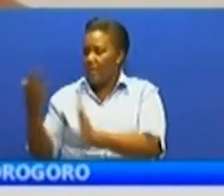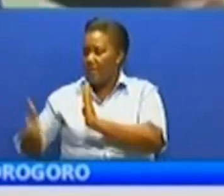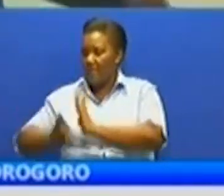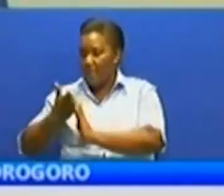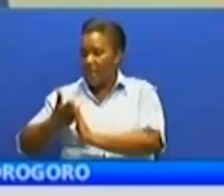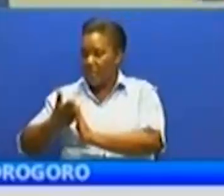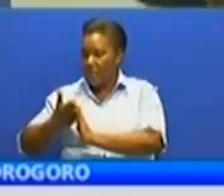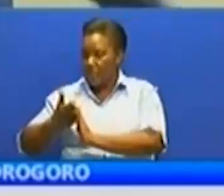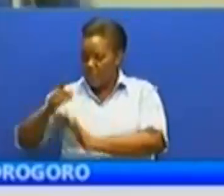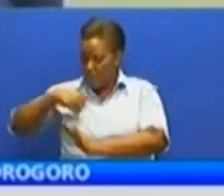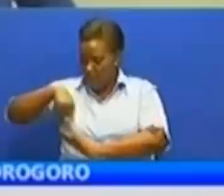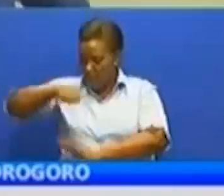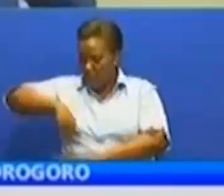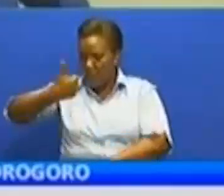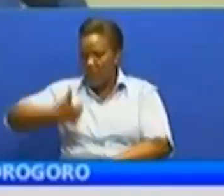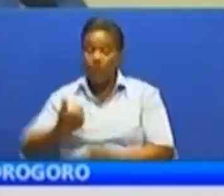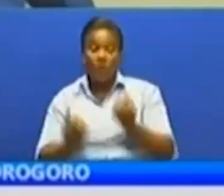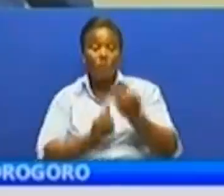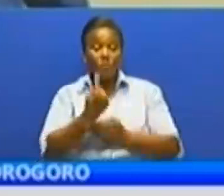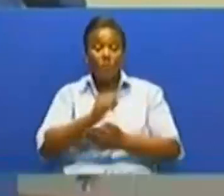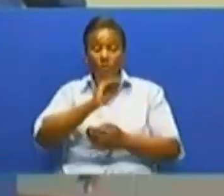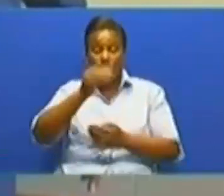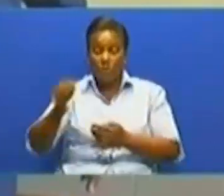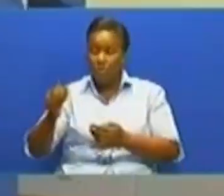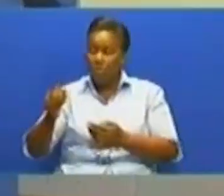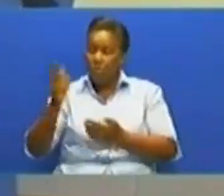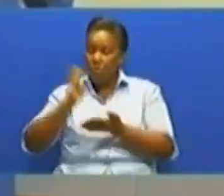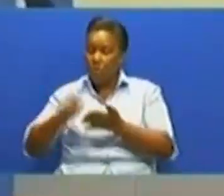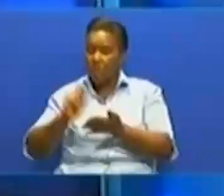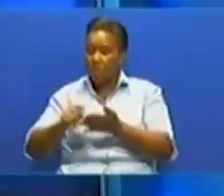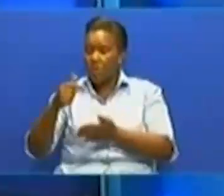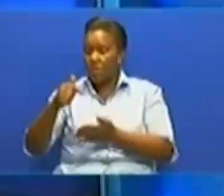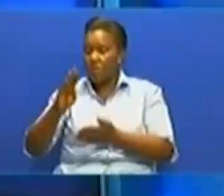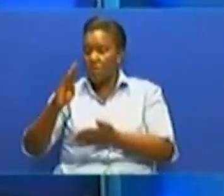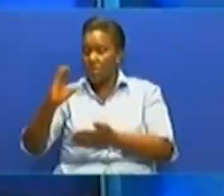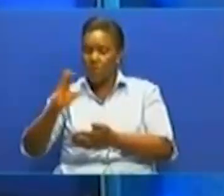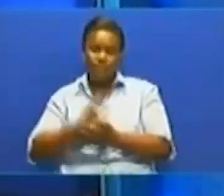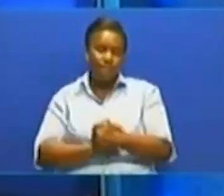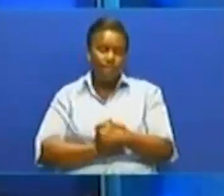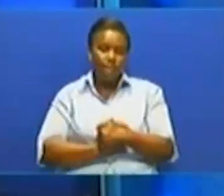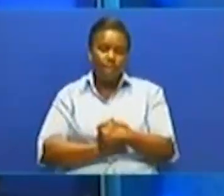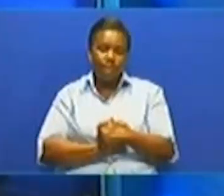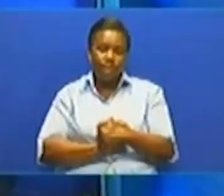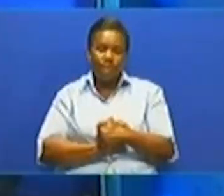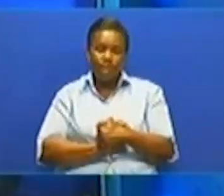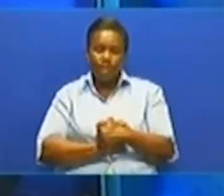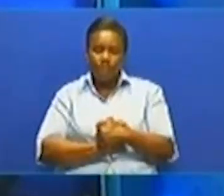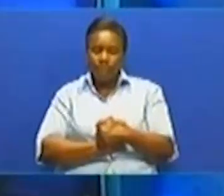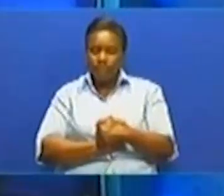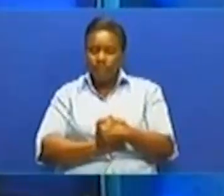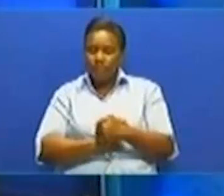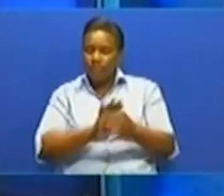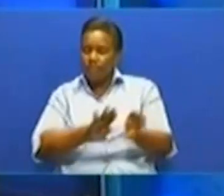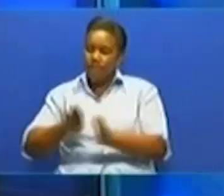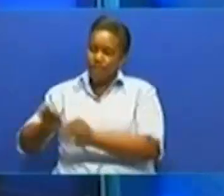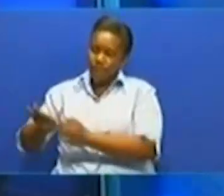ndani. Toka Morogoro, mimi ni Praxeda Mtani, TBC. Basi tusalie mkoani Morogoro. Chuo